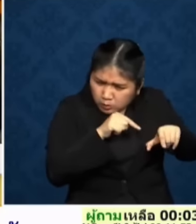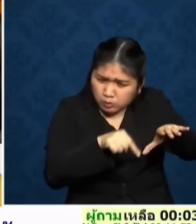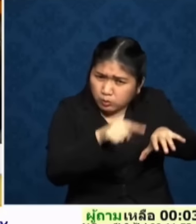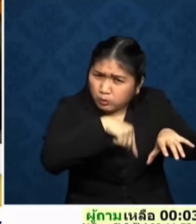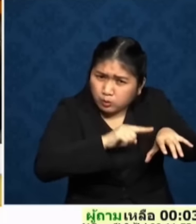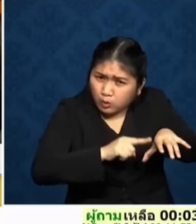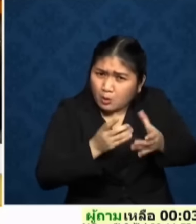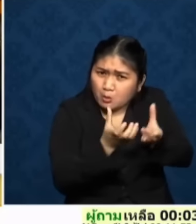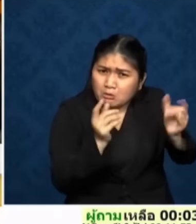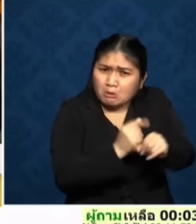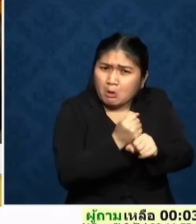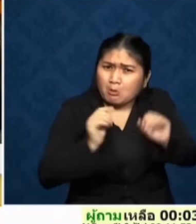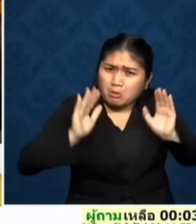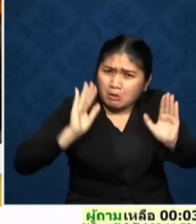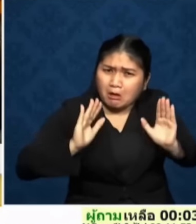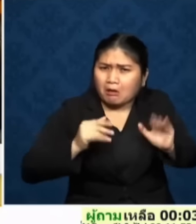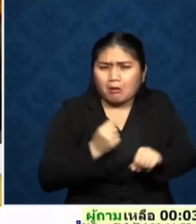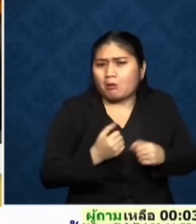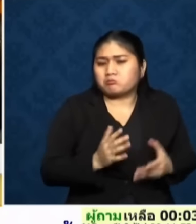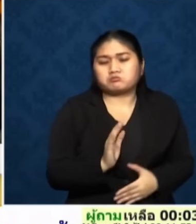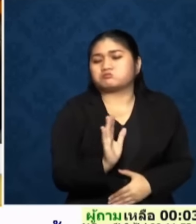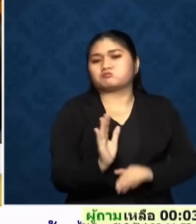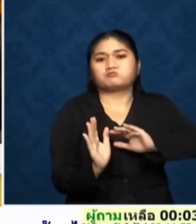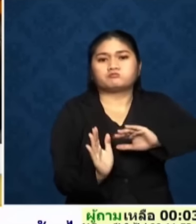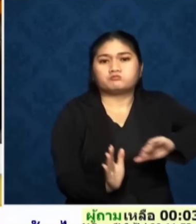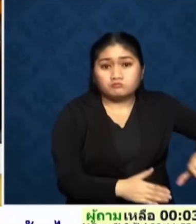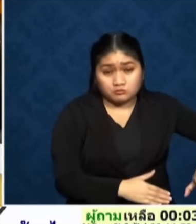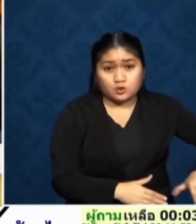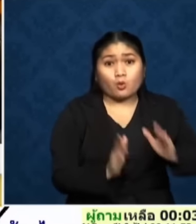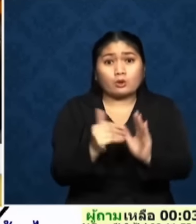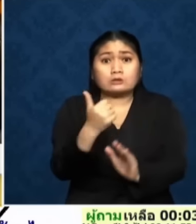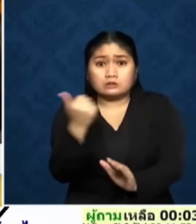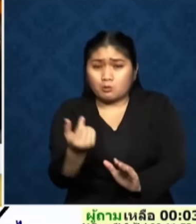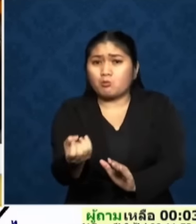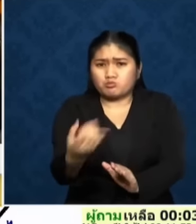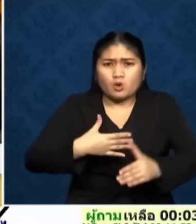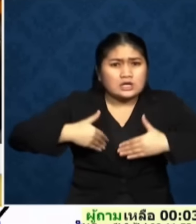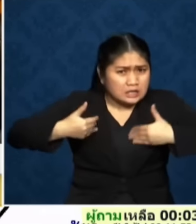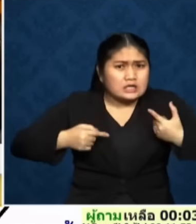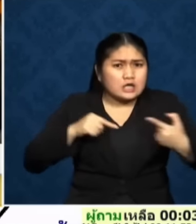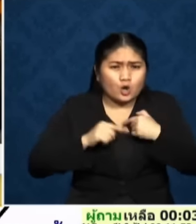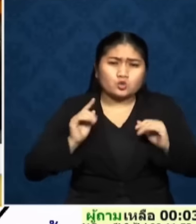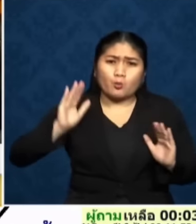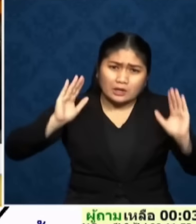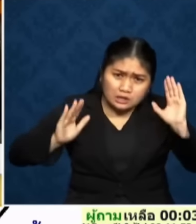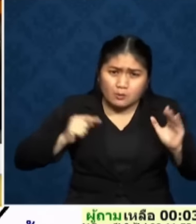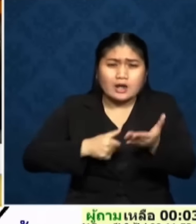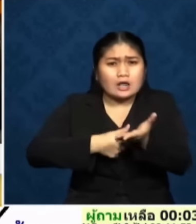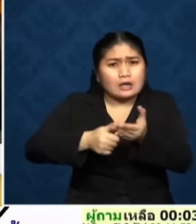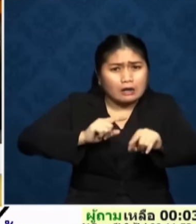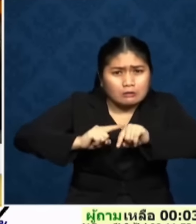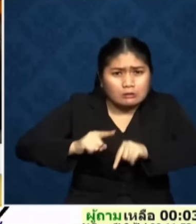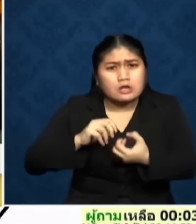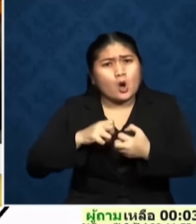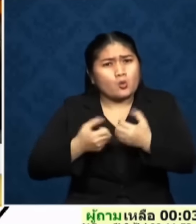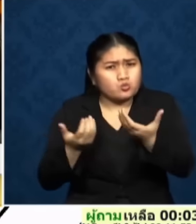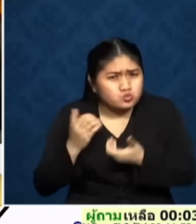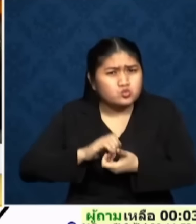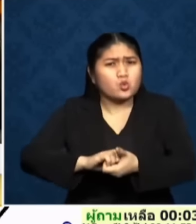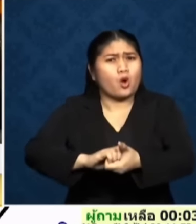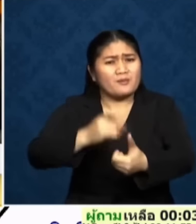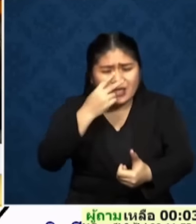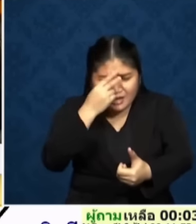ธรรมนูญนี้จะเป็นประชาธิปไตยได้ผมคุยกับทุกคนมาเขาบอกเขายินดีให้เป็นประชาธิปไตยทั้งหมดอยากแก้อะไรที่สามารถเป็นแก้เขาจะมาร่วมแก้ด้วยเพราะเขาเห็นปัญหา